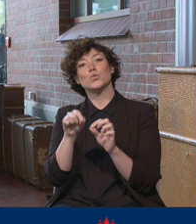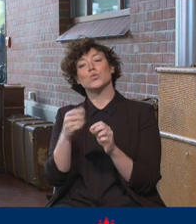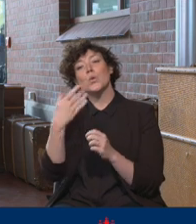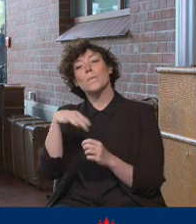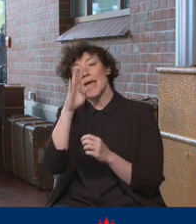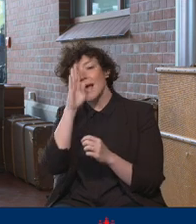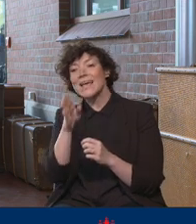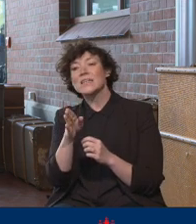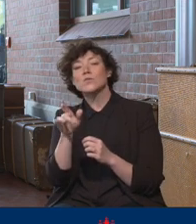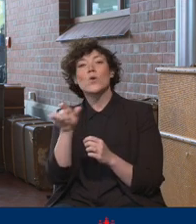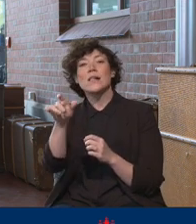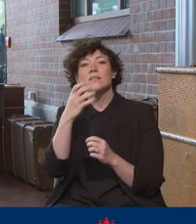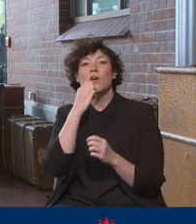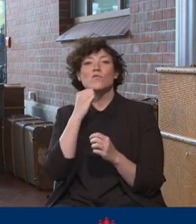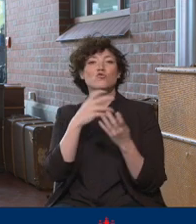kann